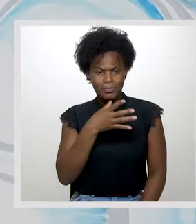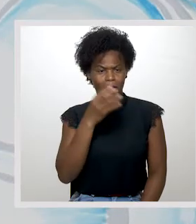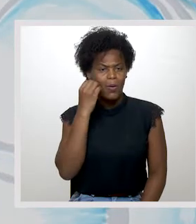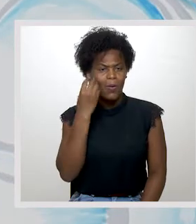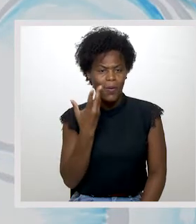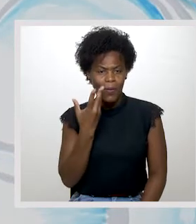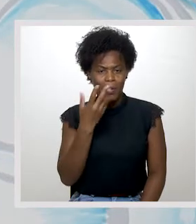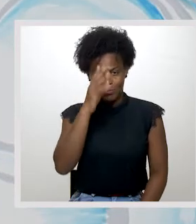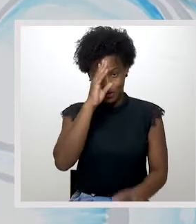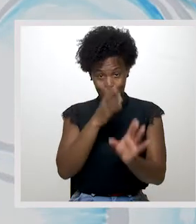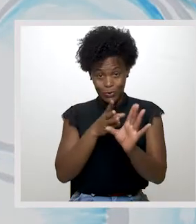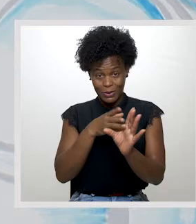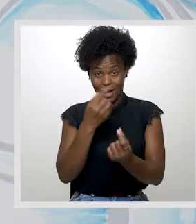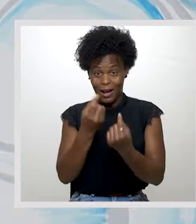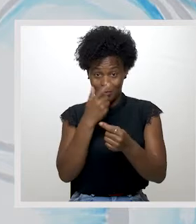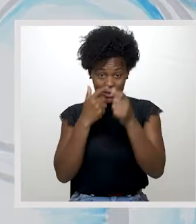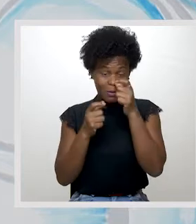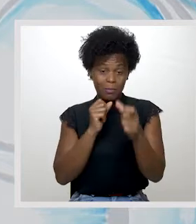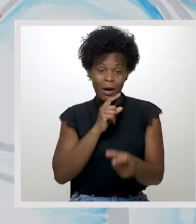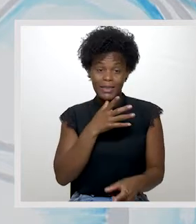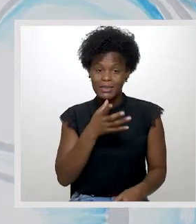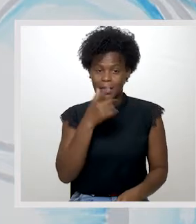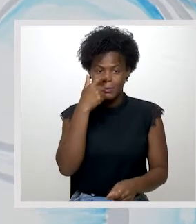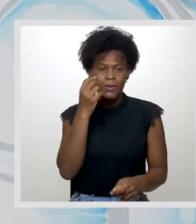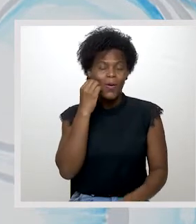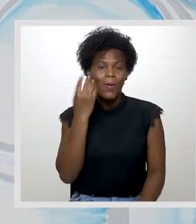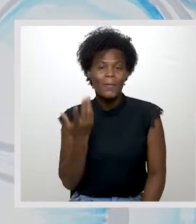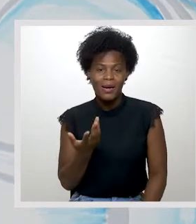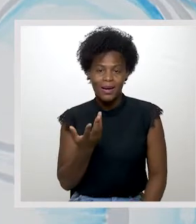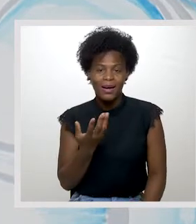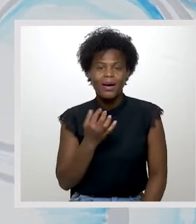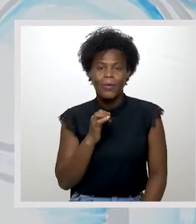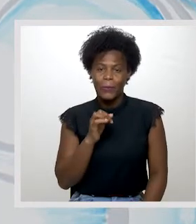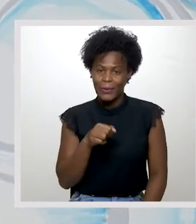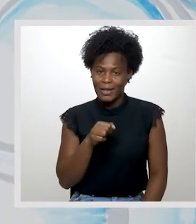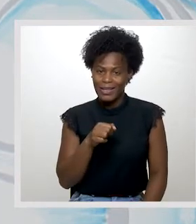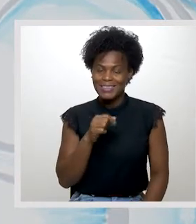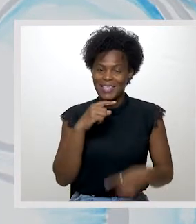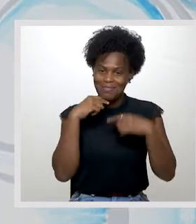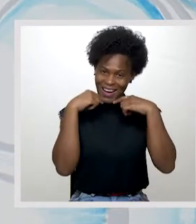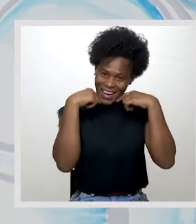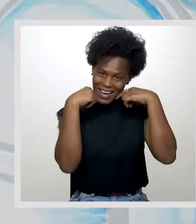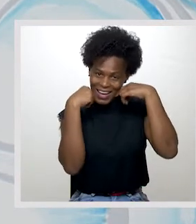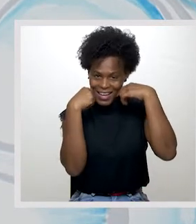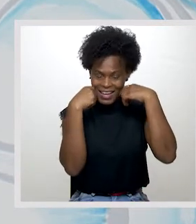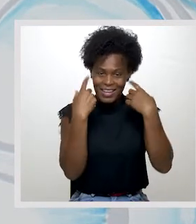description psychologique de quelqu'un, on peut dire que la personne est comment? Oui,